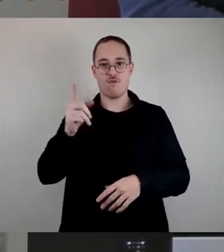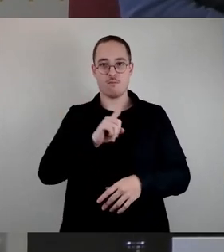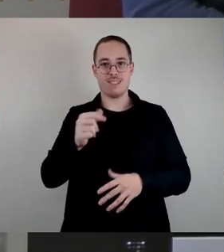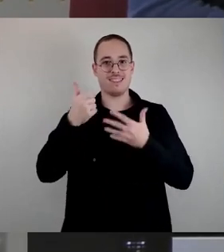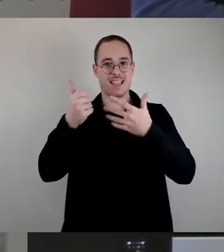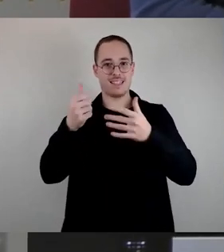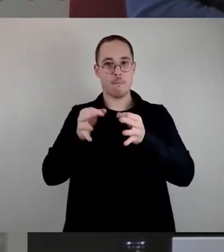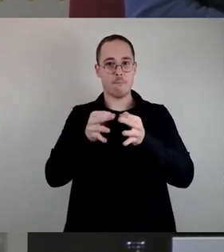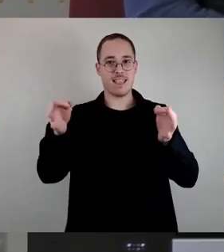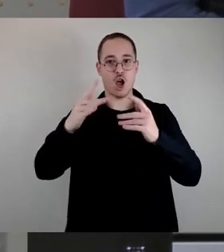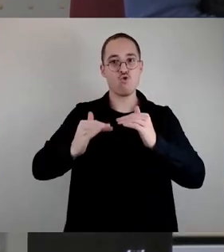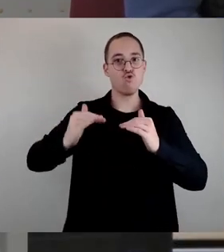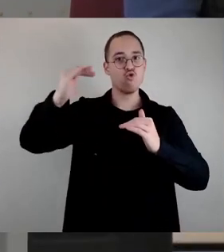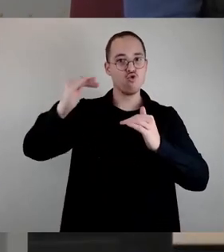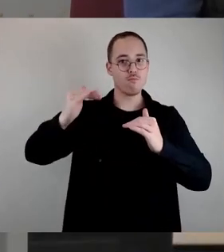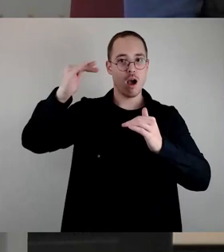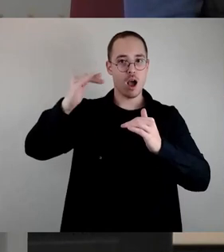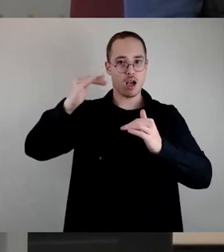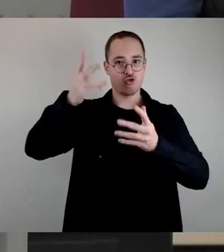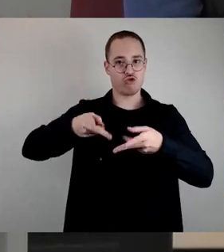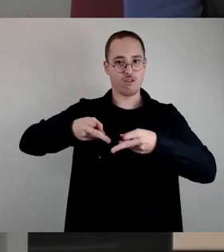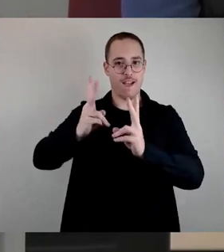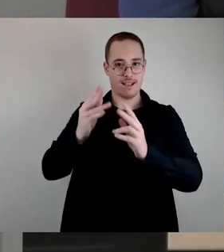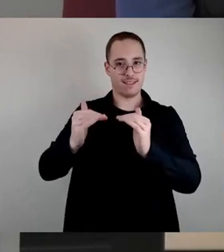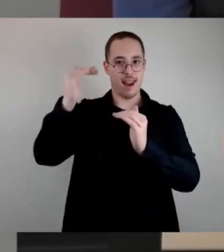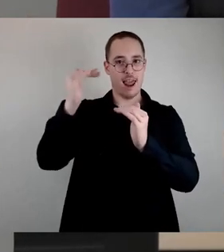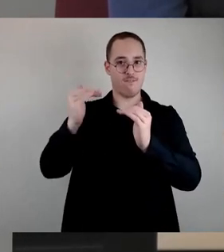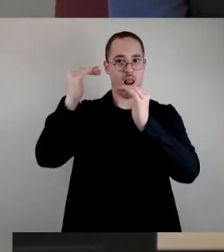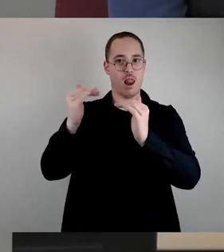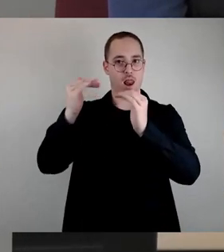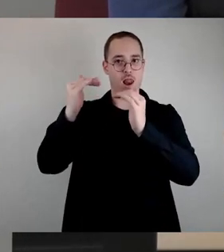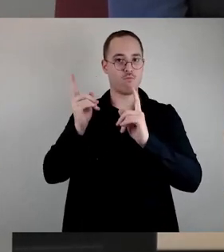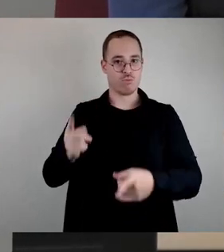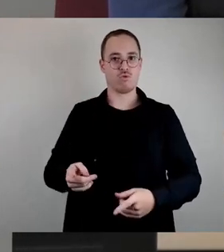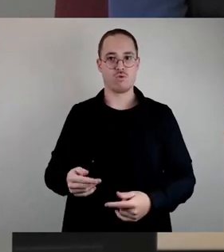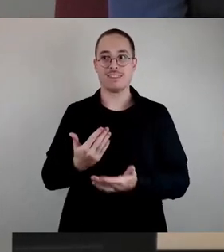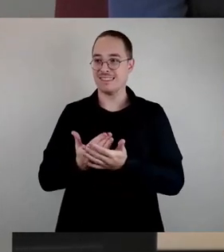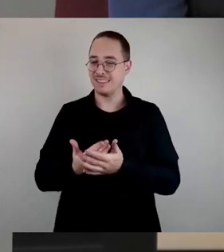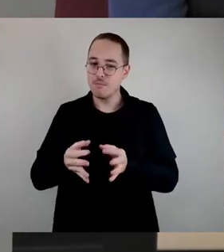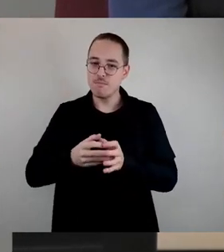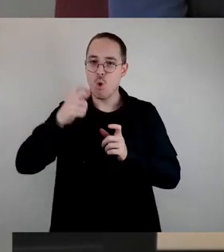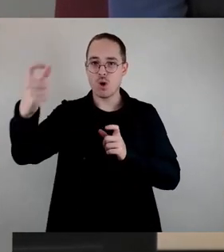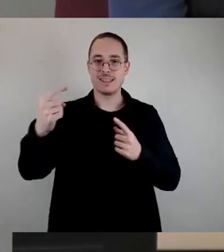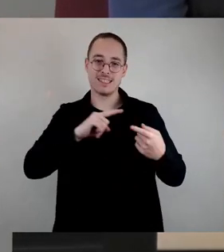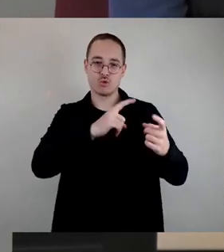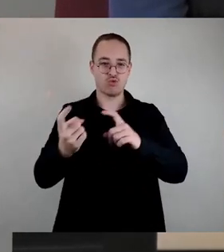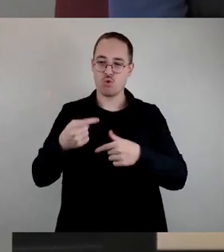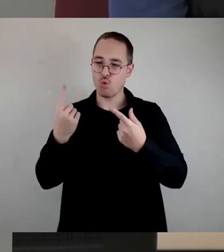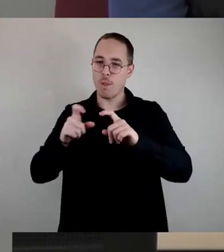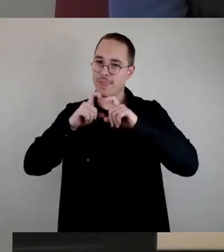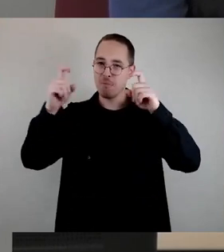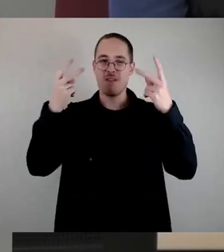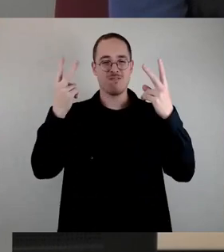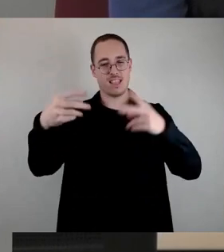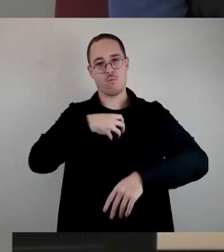in welche Richtung auch immer. Und das ist das ganze Problem eigentlich bei allen Brückendiskussionen, die wir hier an dieser Stelle auch führen.